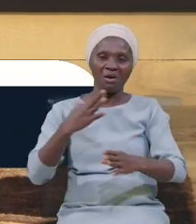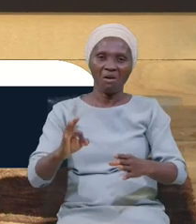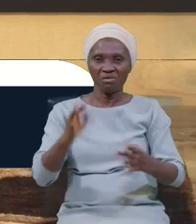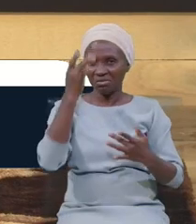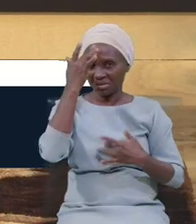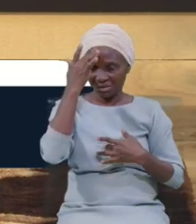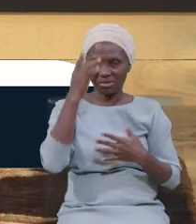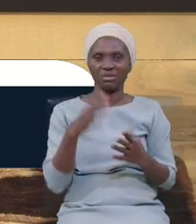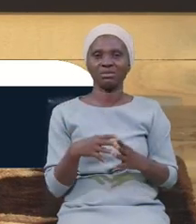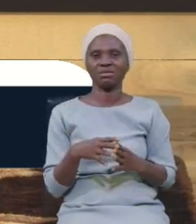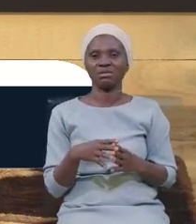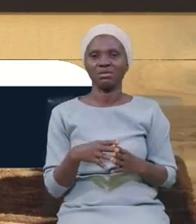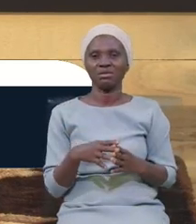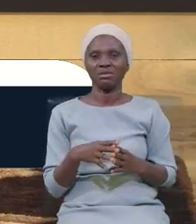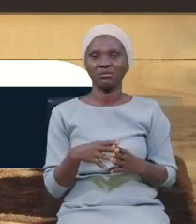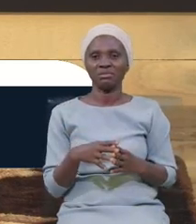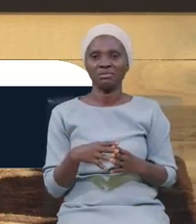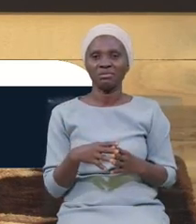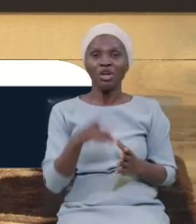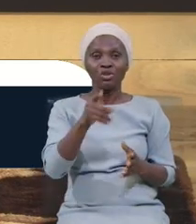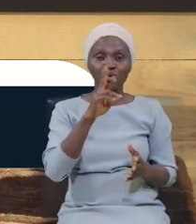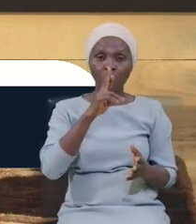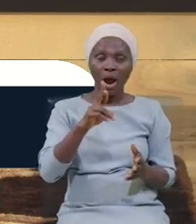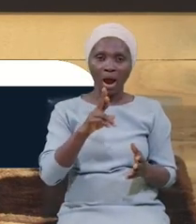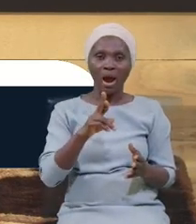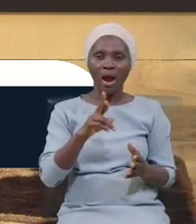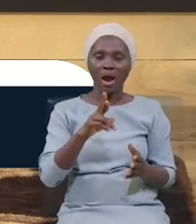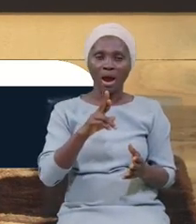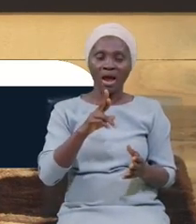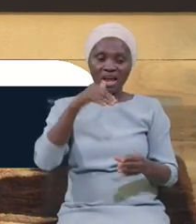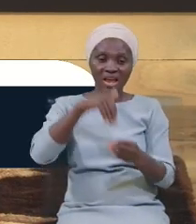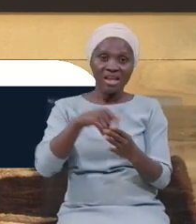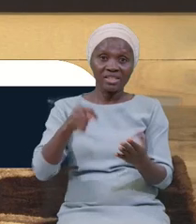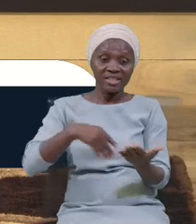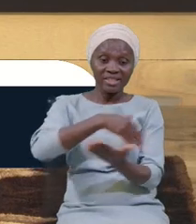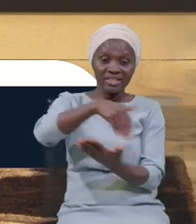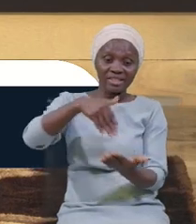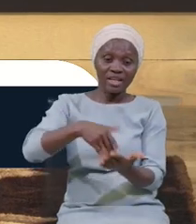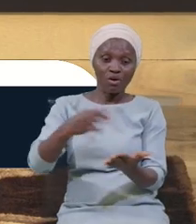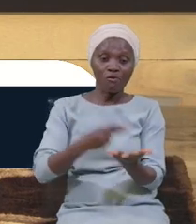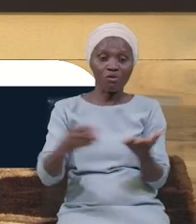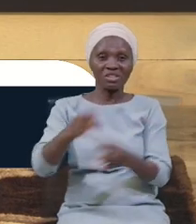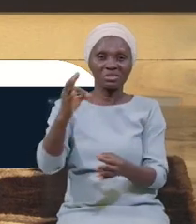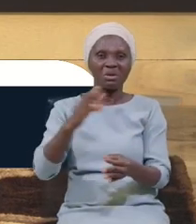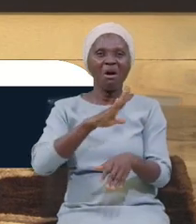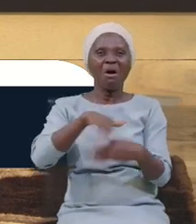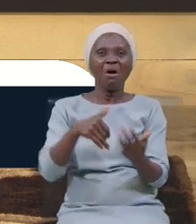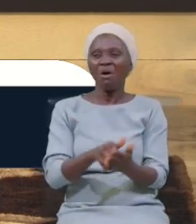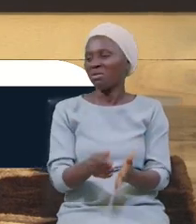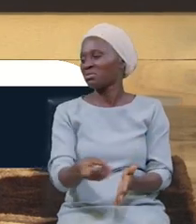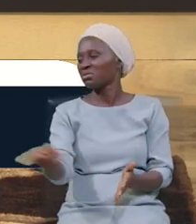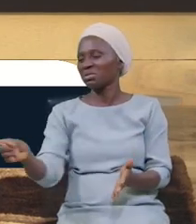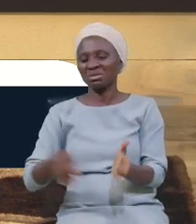maladies. Vous êtes encerclé par le feu du Saint-Esprit. Ces rats, ces souris,